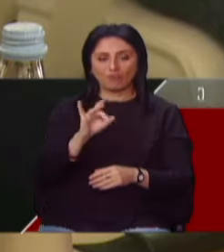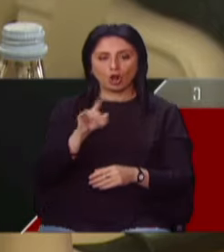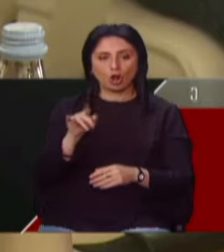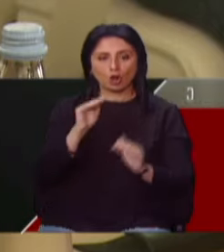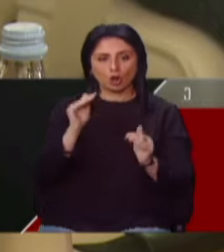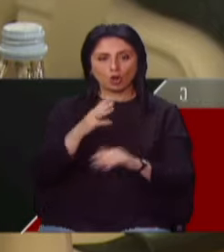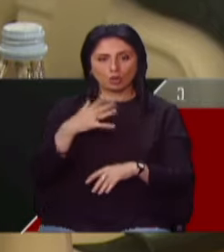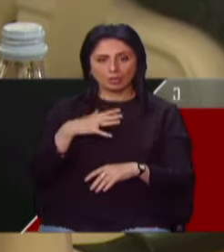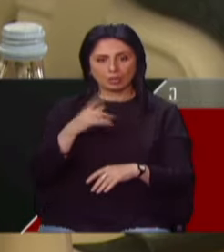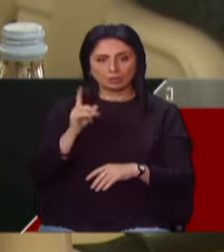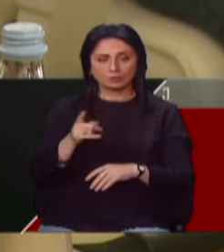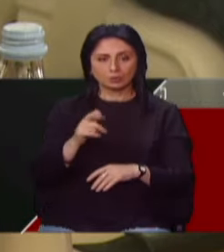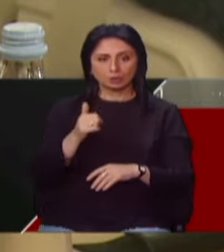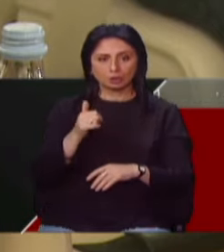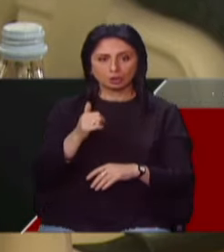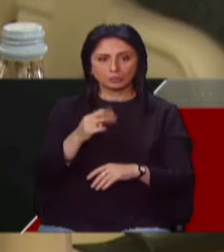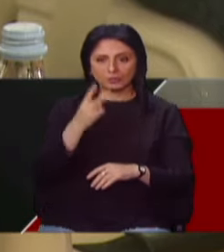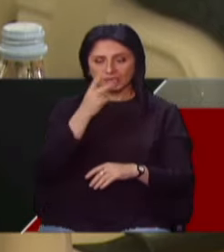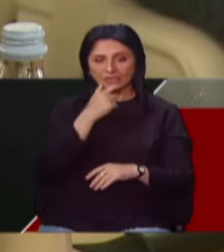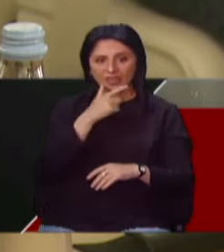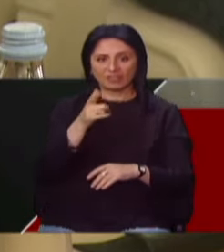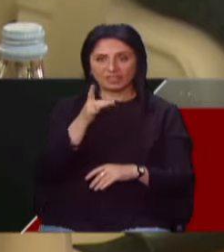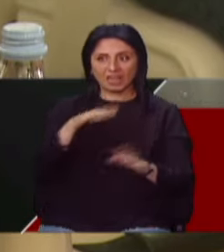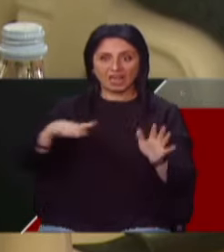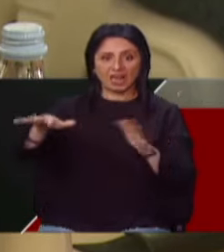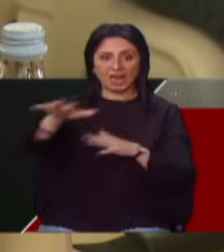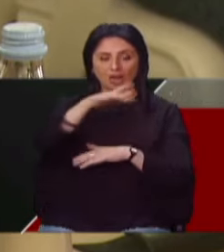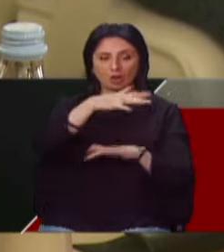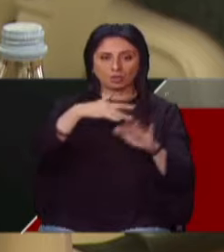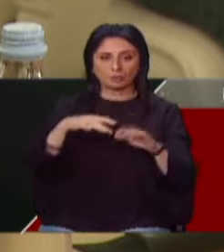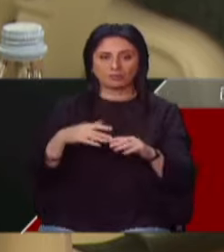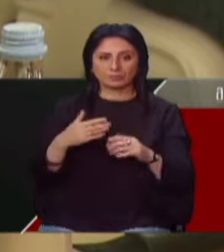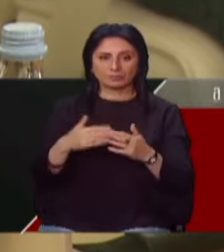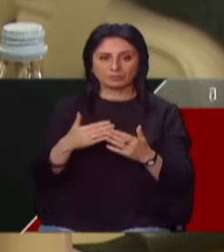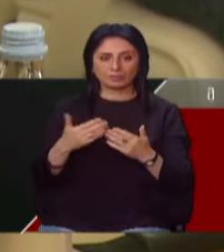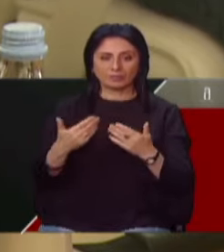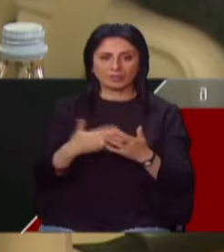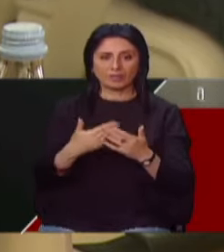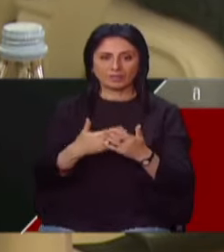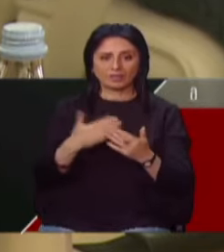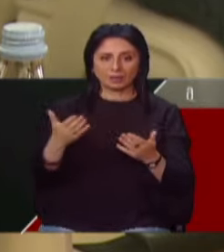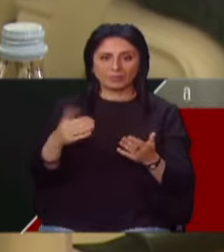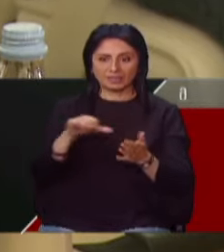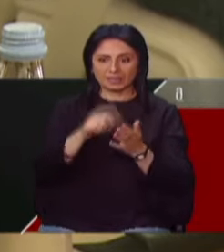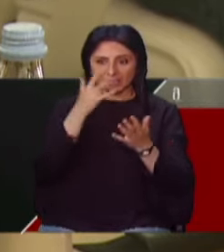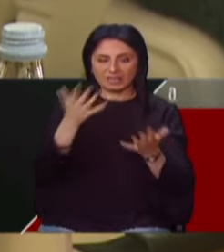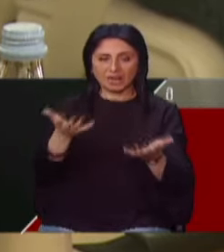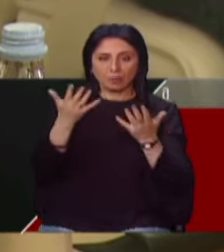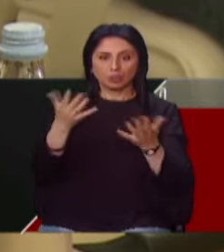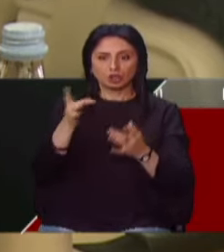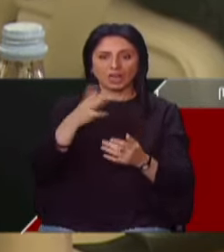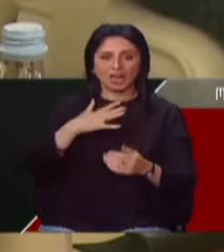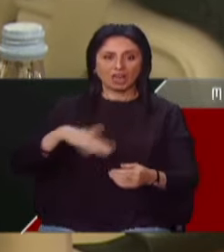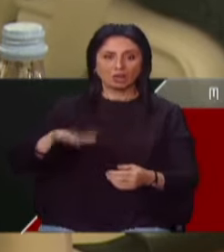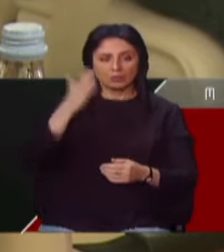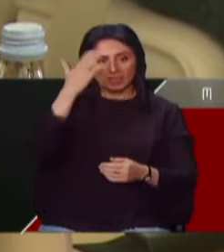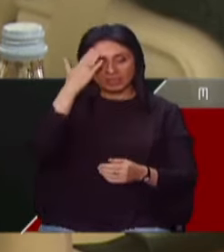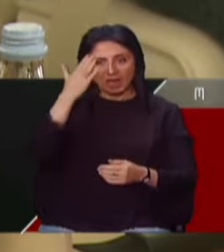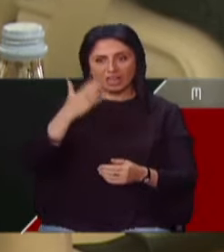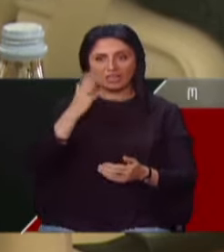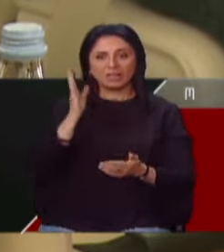ფოლკლორის, ეს იქნება როგორც დათვალიერება, რეგიონები და აი ესე ვთქვათ ამათი წარმოჩენა,